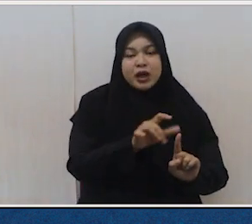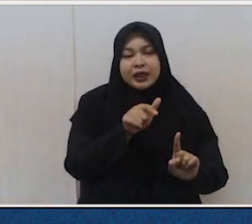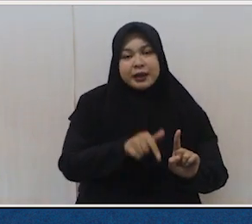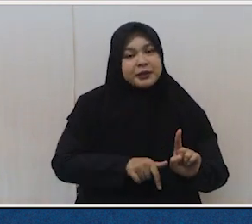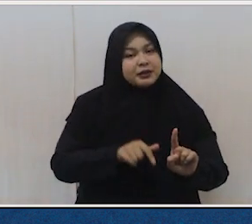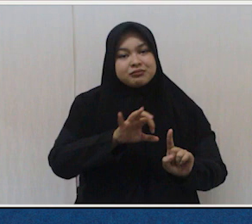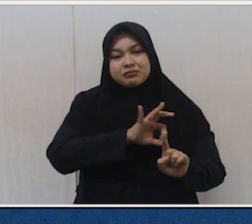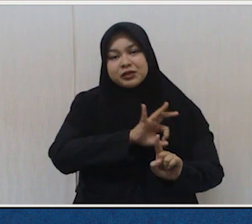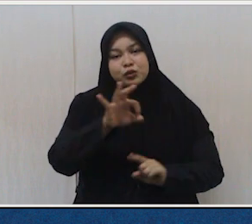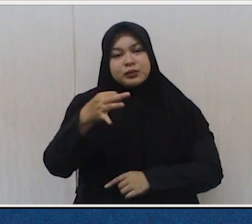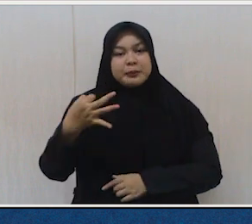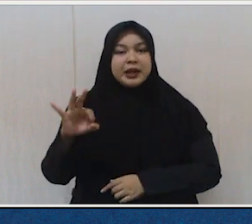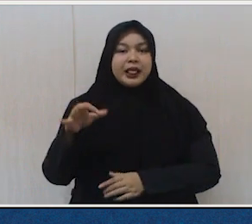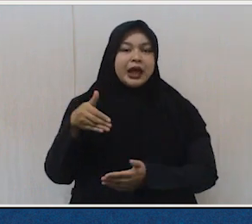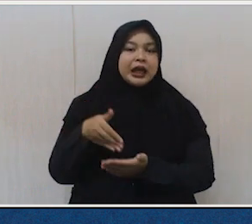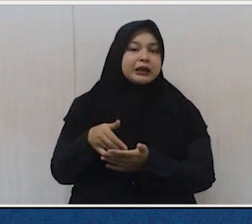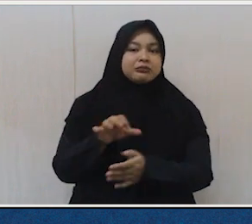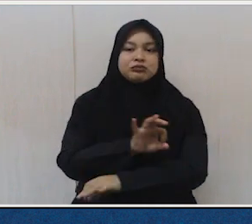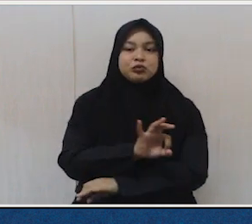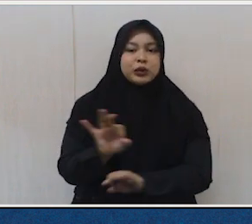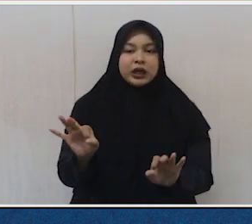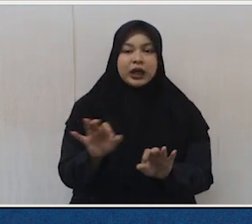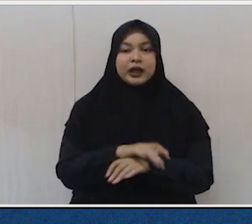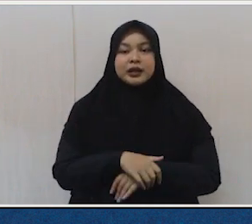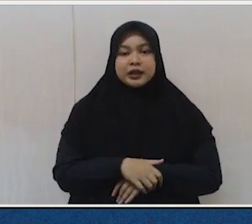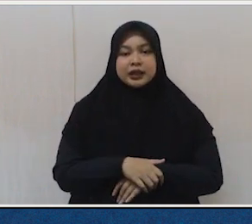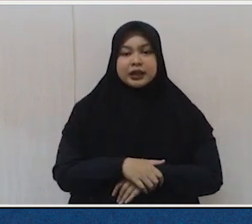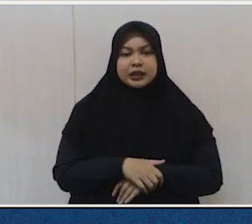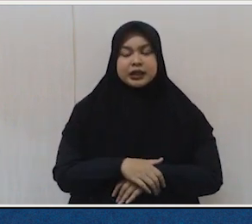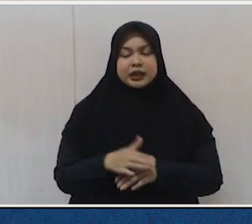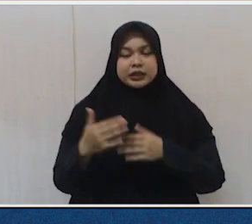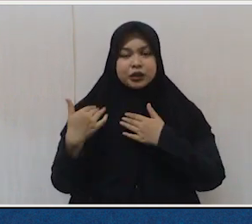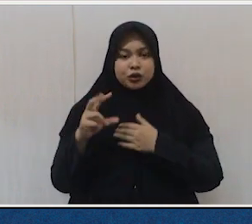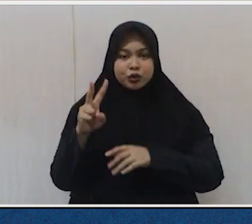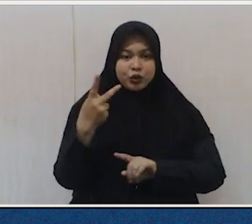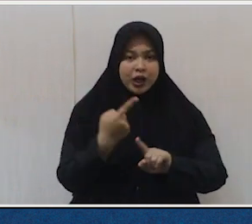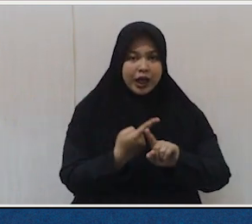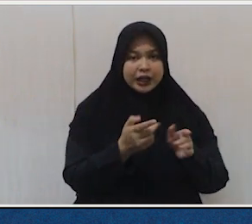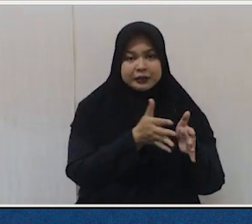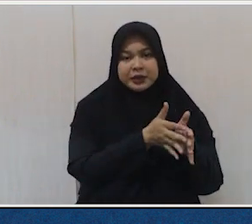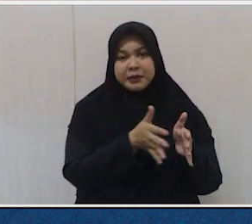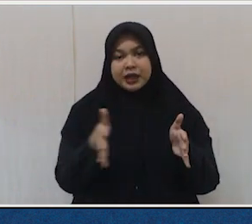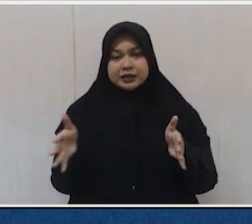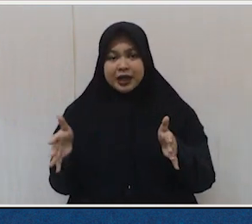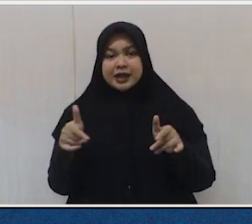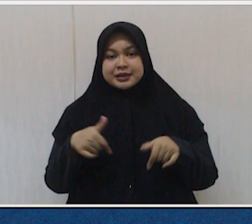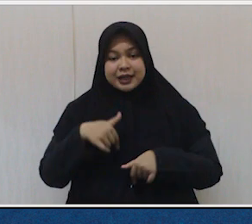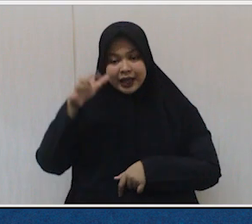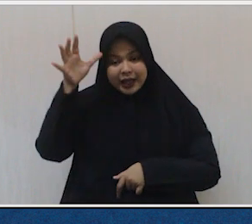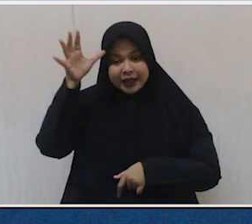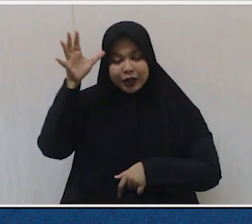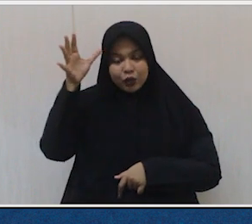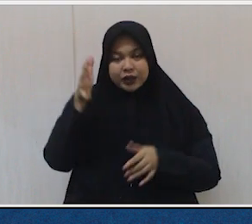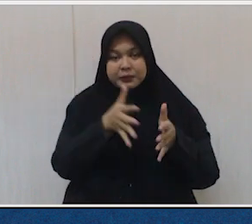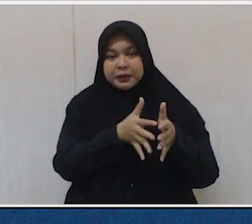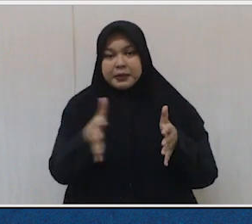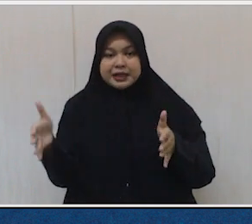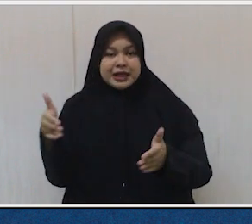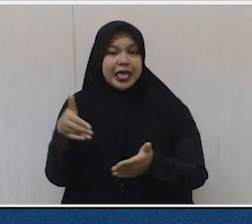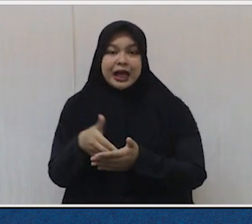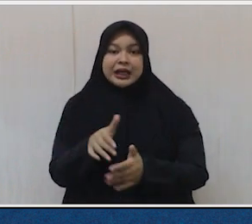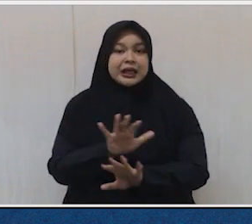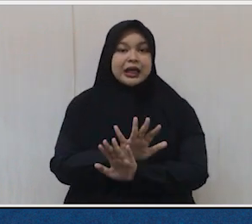Pengampuan Um acara perdata itu tapi saya belum update lagi memang drafnya sudahah sampai mana dia terakhir statusnya sudah dua kali